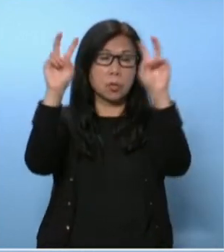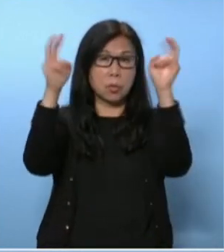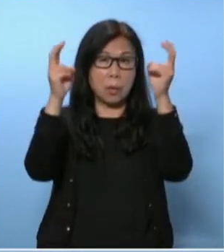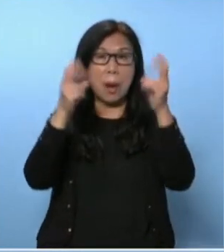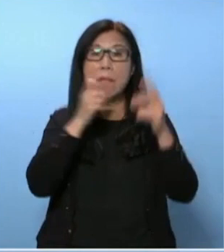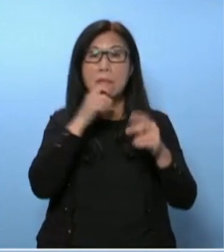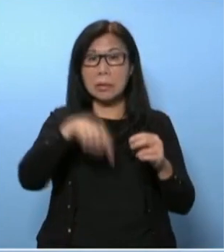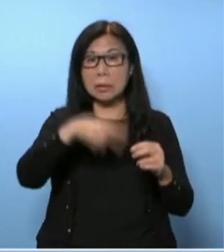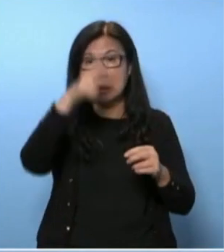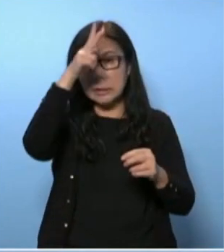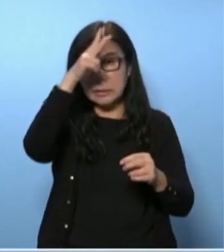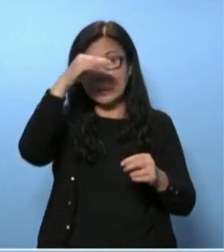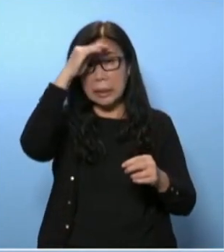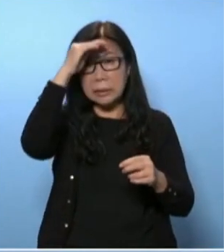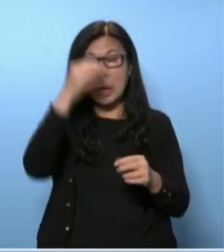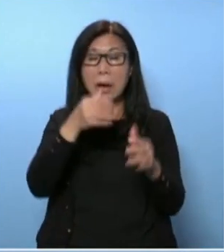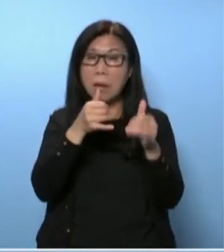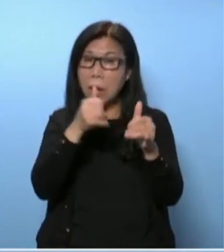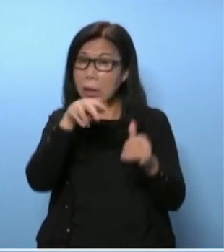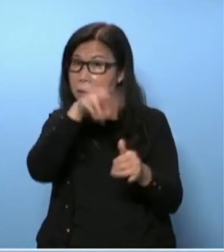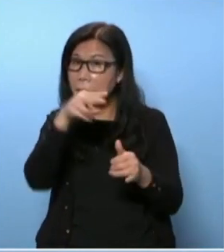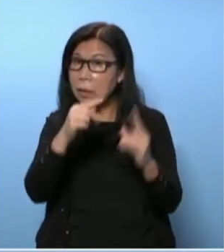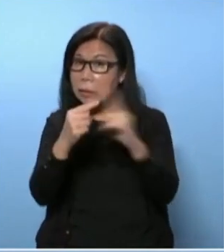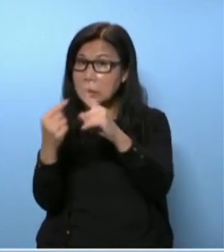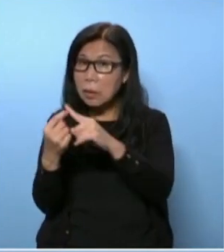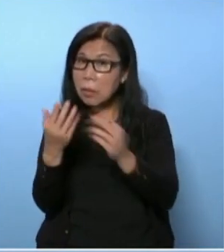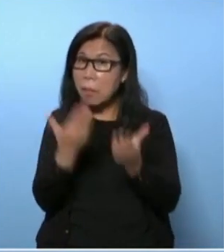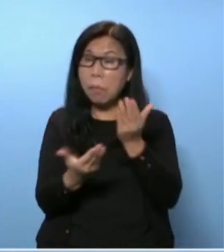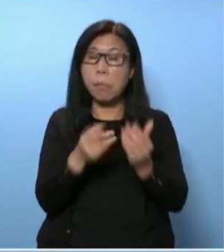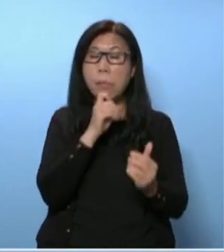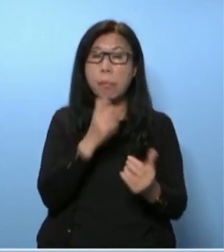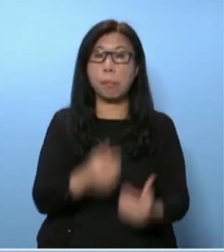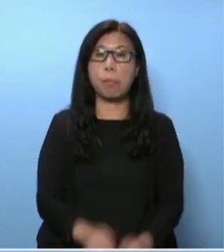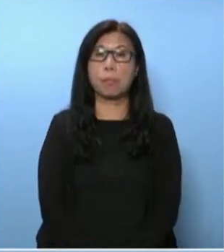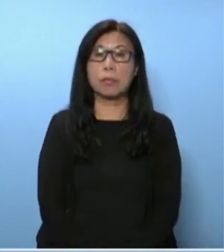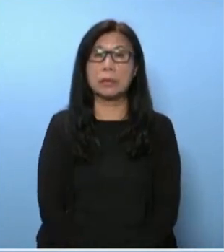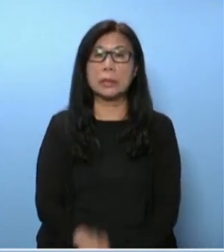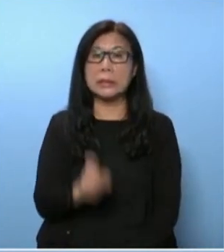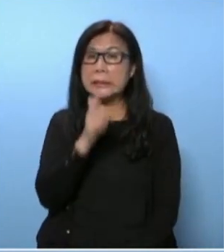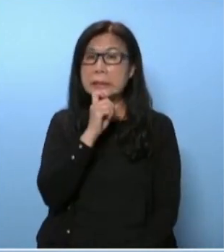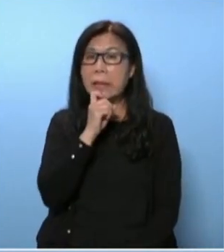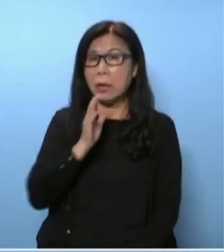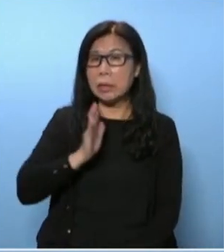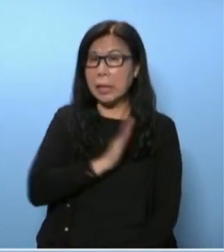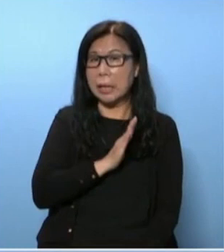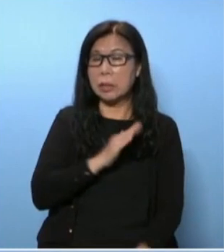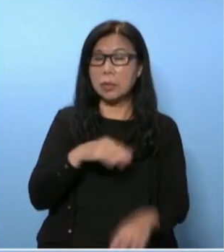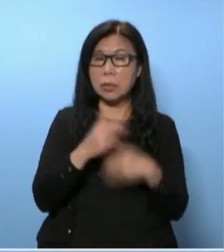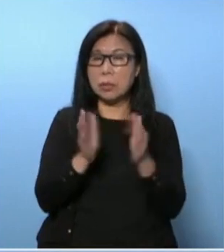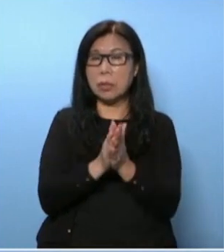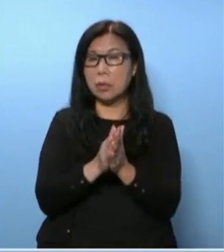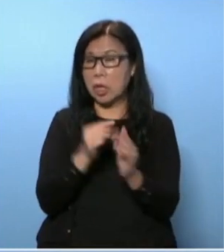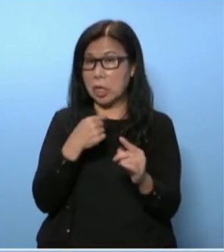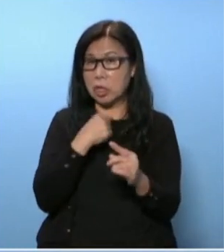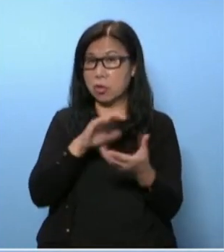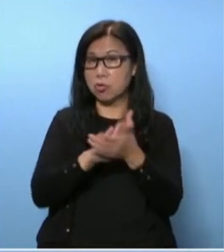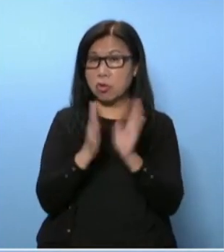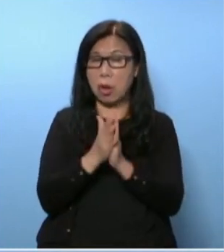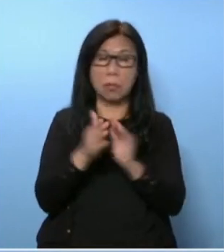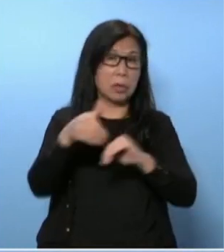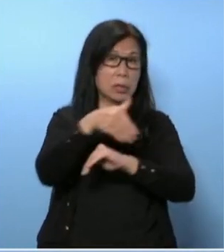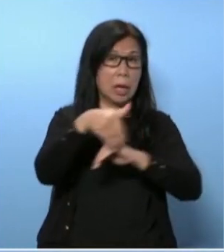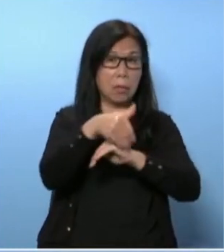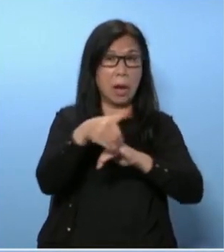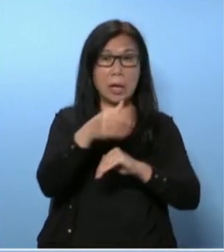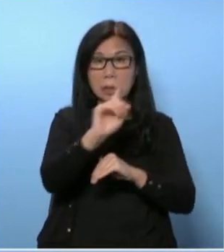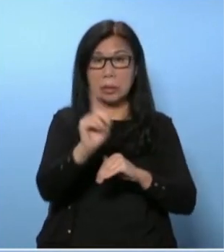我哋警方根據啲乜嘢，就係話一啲人咧係可能咧係會係有呢啲傾向嘅，而進行一啲咁嘅 program 咧咁樣？咁諗咧呢個